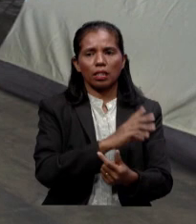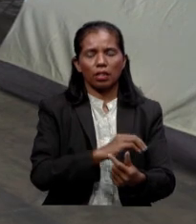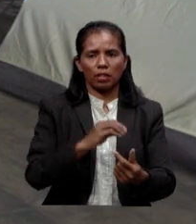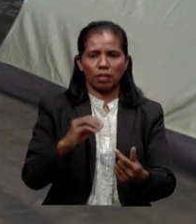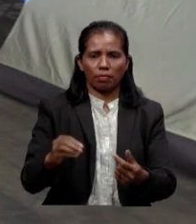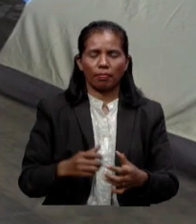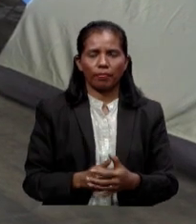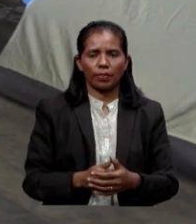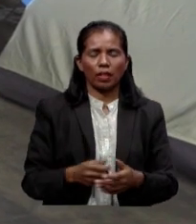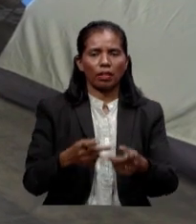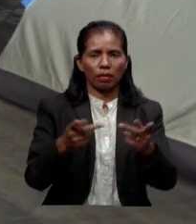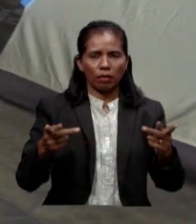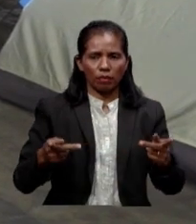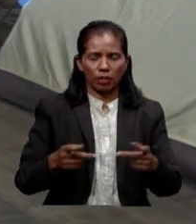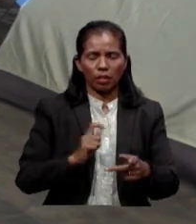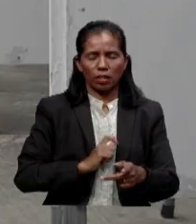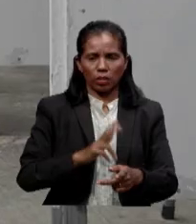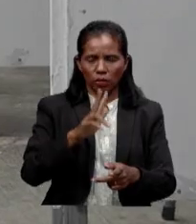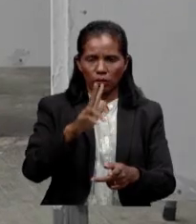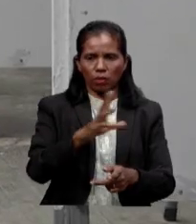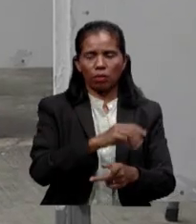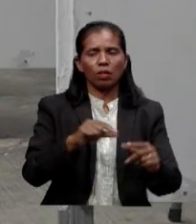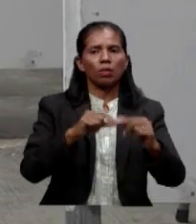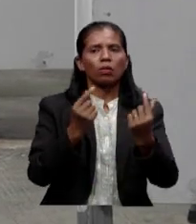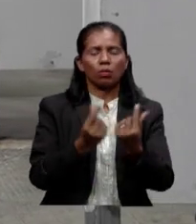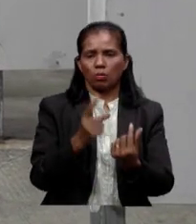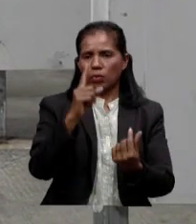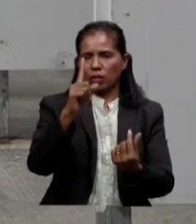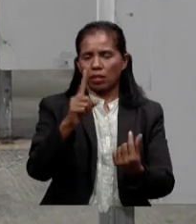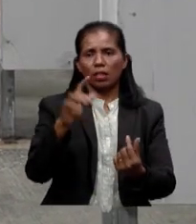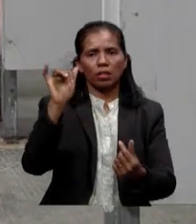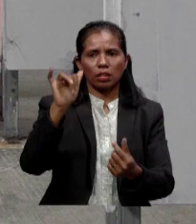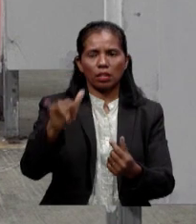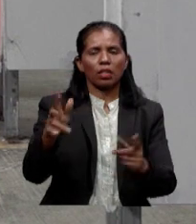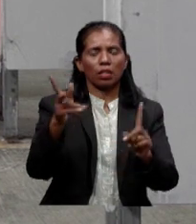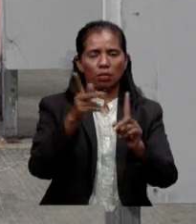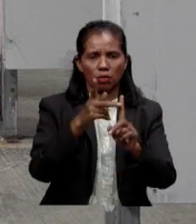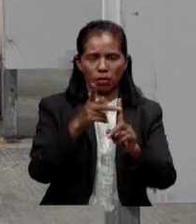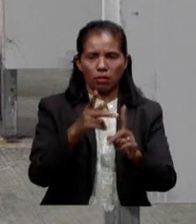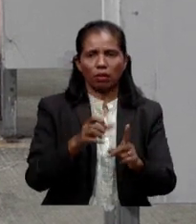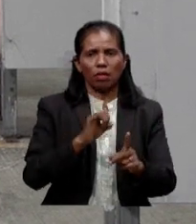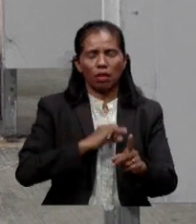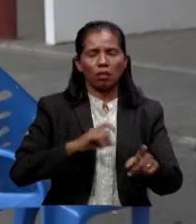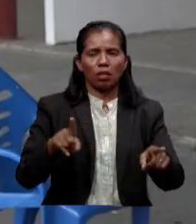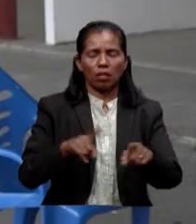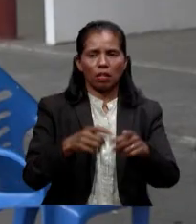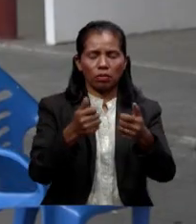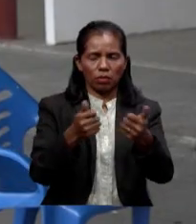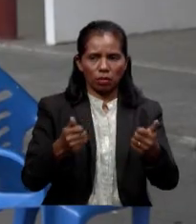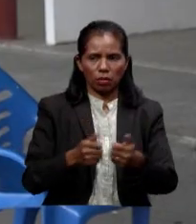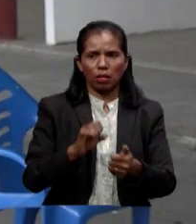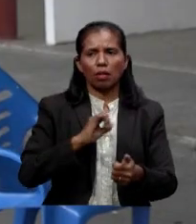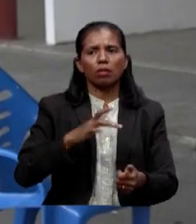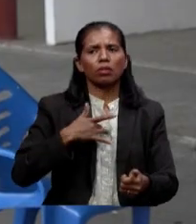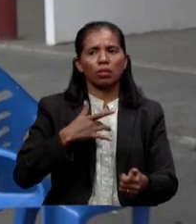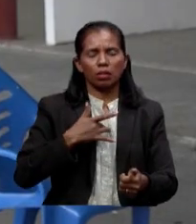iha fatin isolamento tasi tolu. E grupo ira hela iha kos. Hawa nesan atur rokar hau sinti trisi